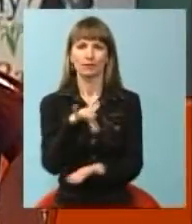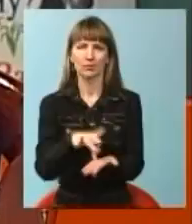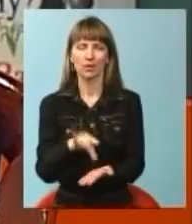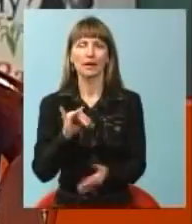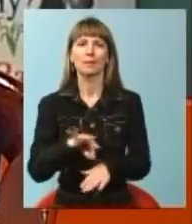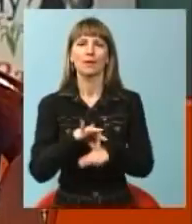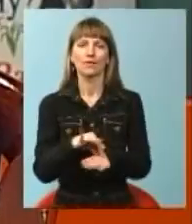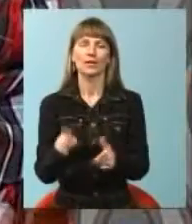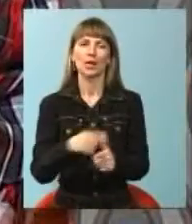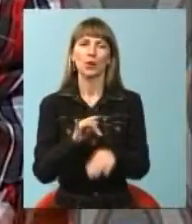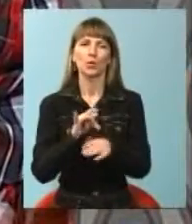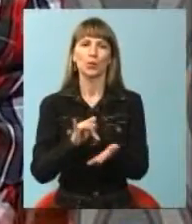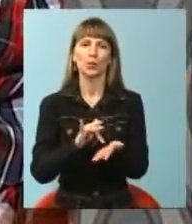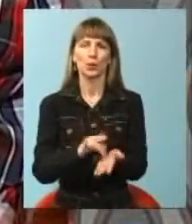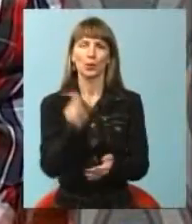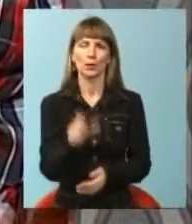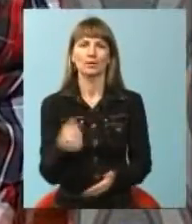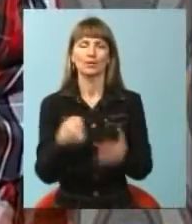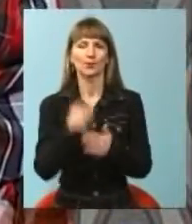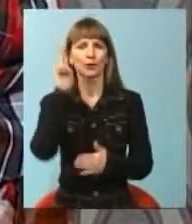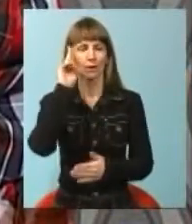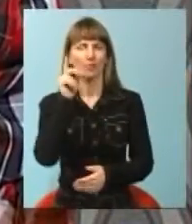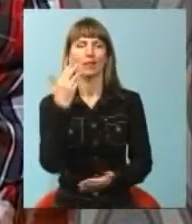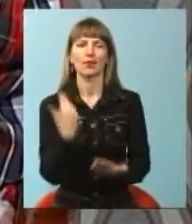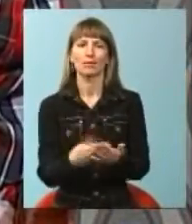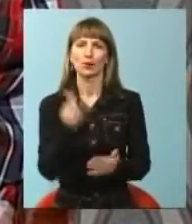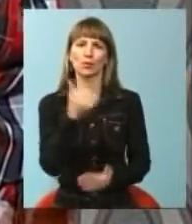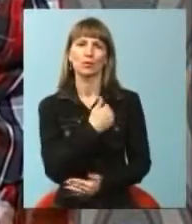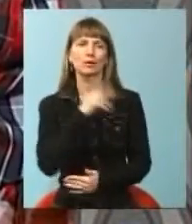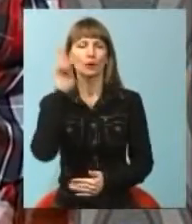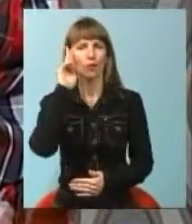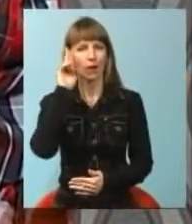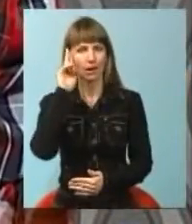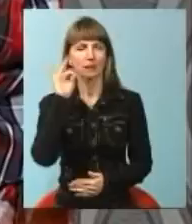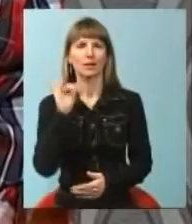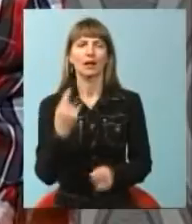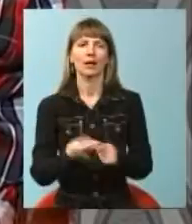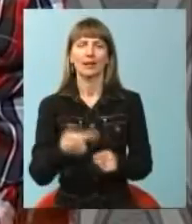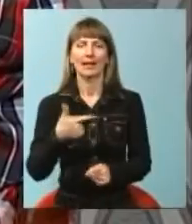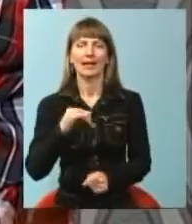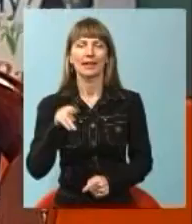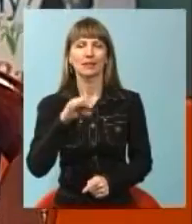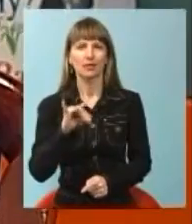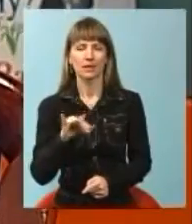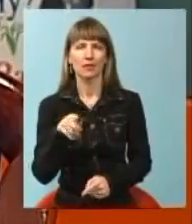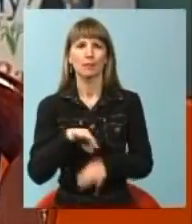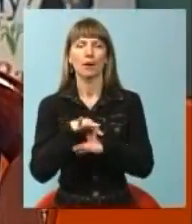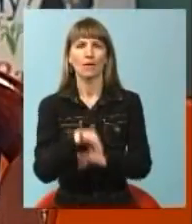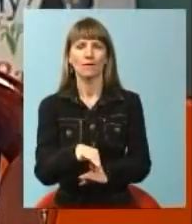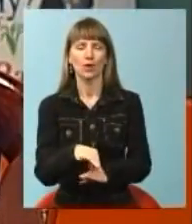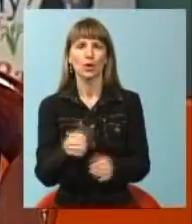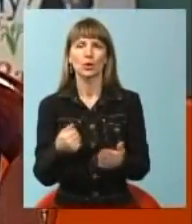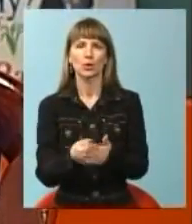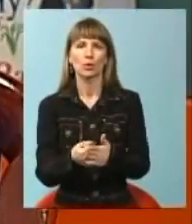просто або туристів, або ще когось до туалетів. Наприклад, людині захочеться до туалету, і ці гіди, вони проводять їх до певних